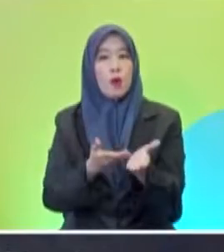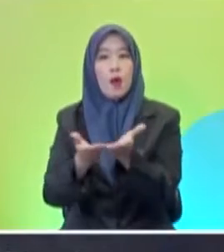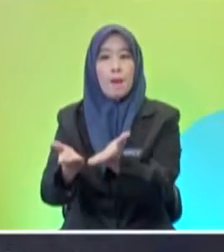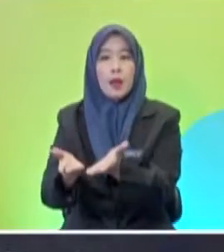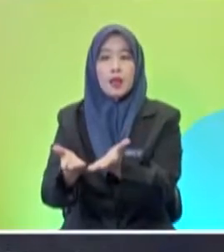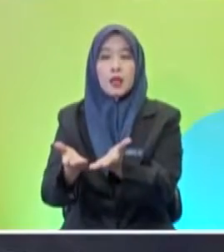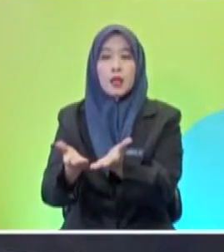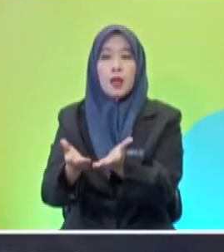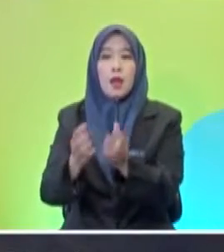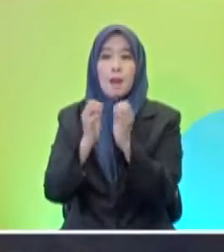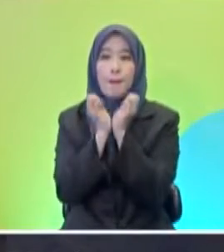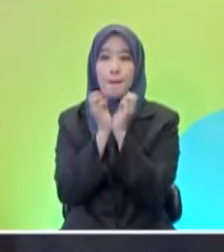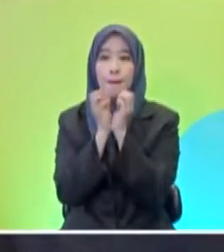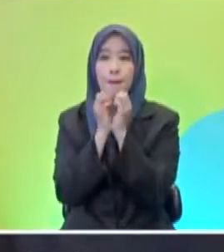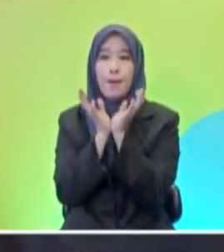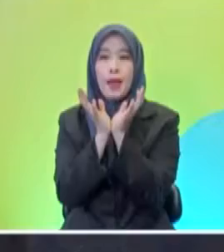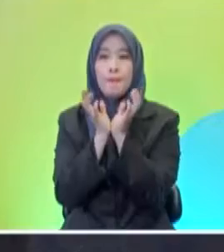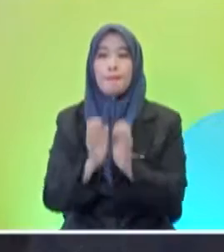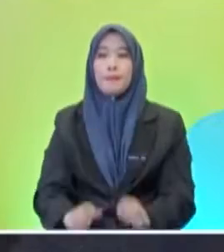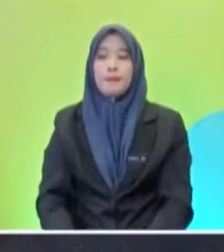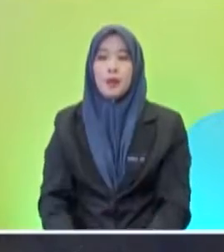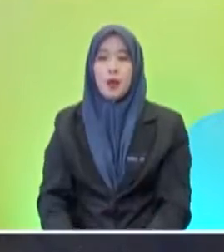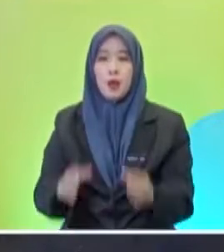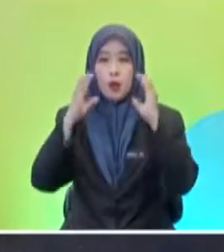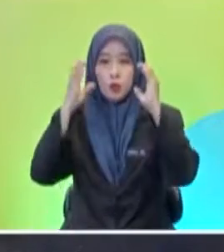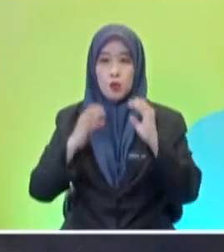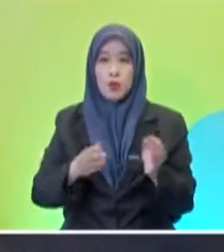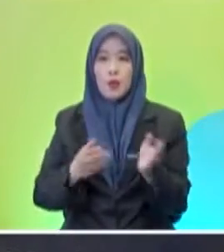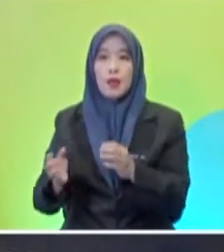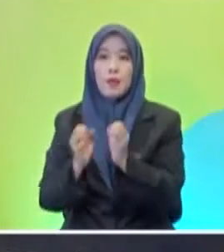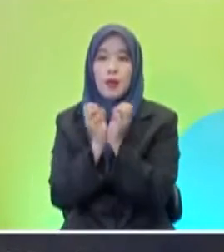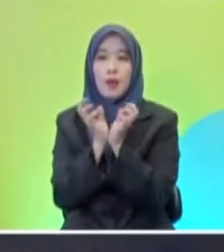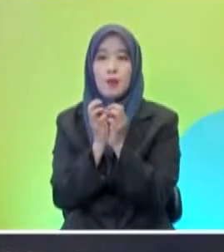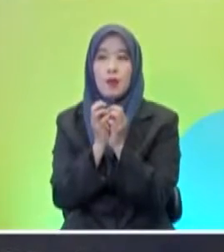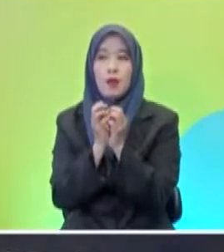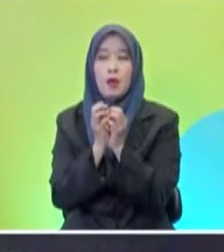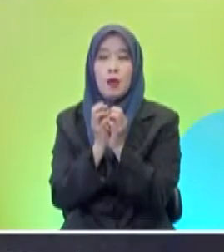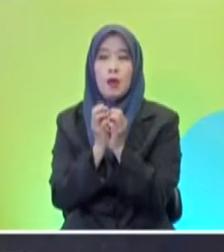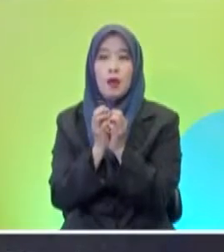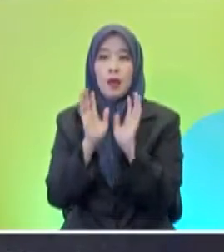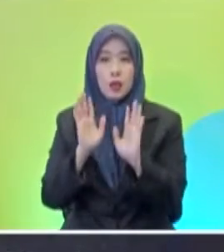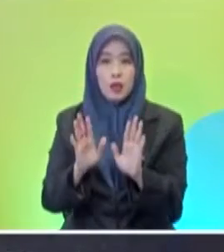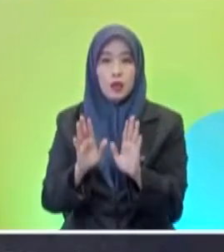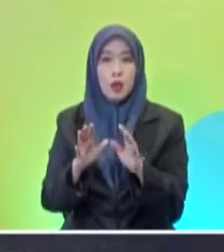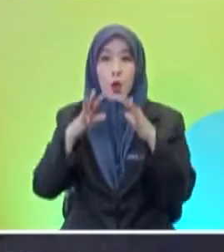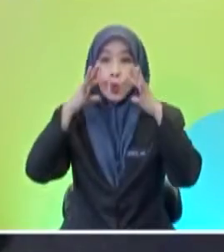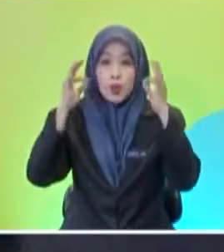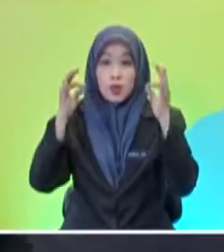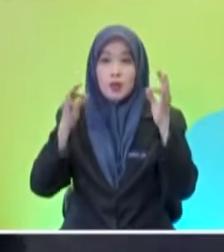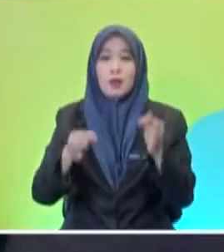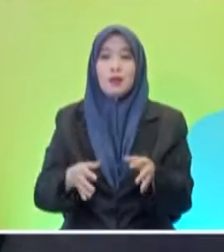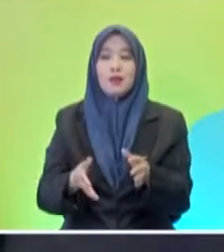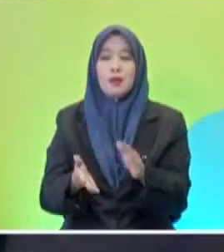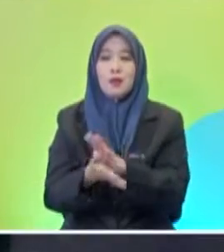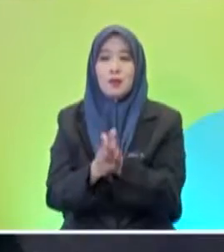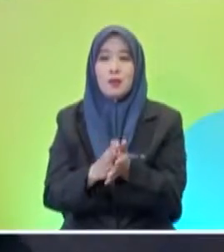Cikgu pun tak tahu. Nanti Cikgu boleh cuba. Cuba, Cikgu. Nanti kura-kura Cikgu akan besar, Cikgu. Macam kura-kura saya. Bagus-bagus. Satu